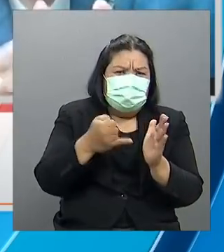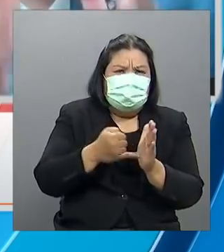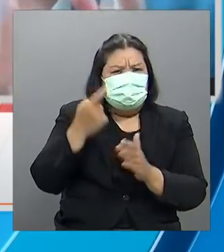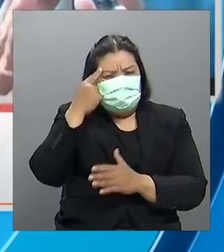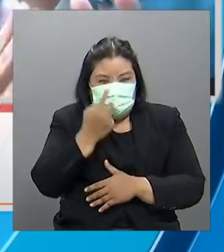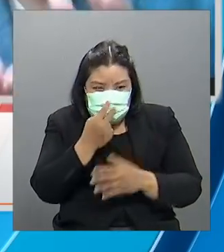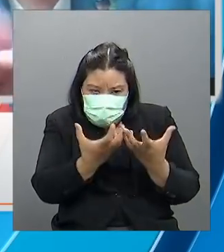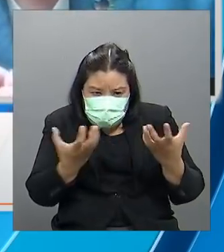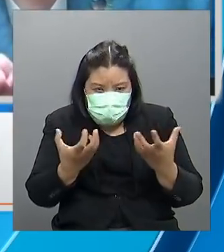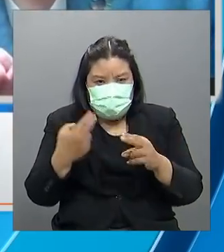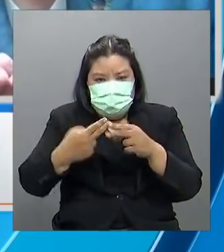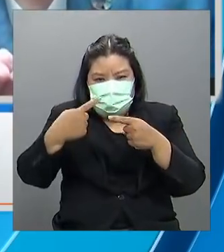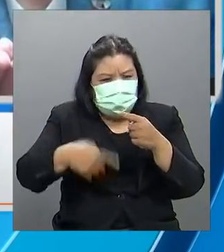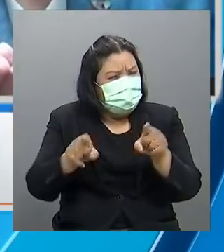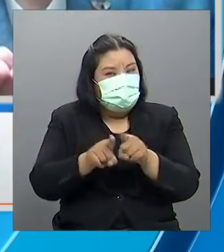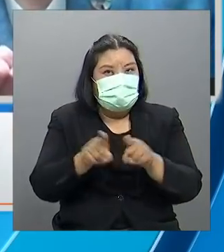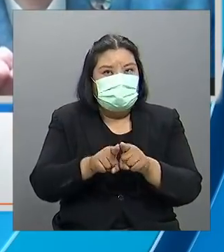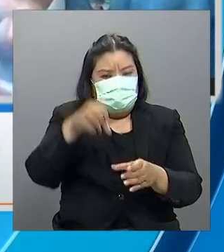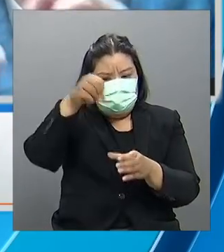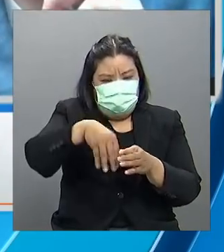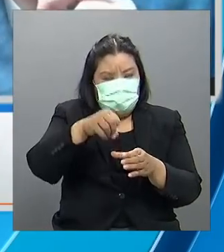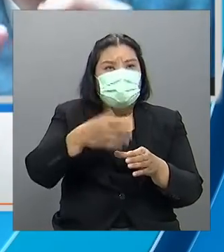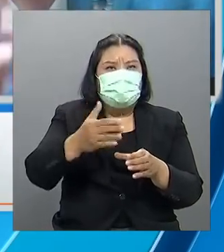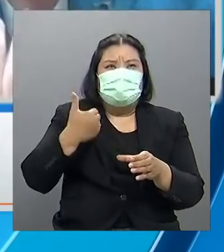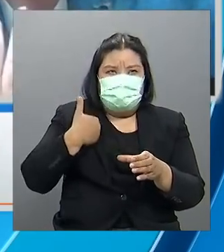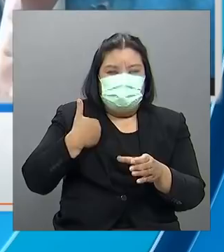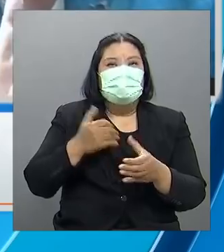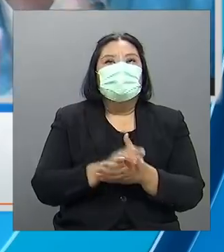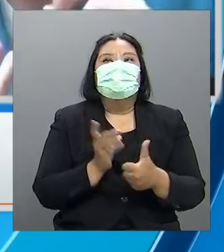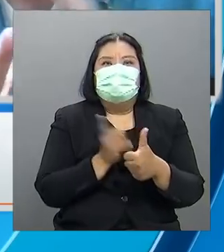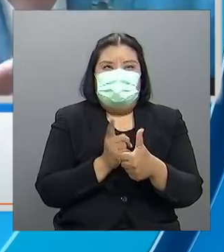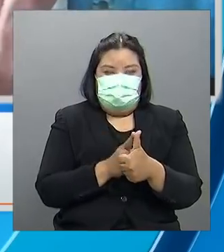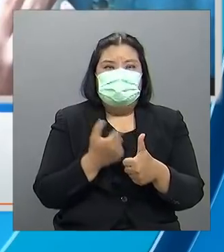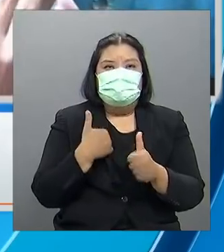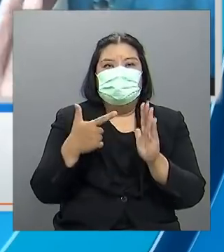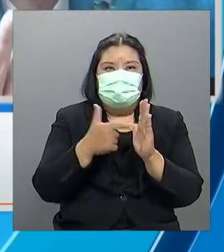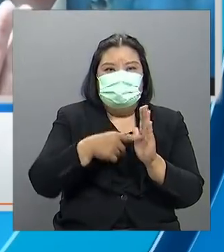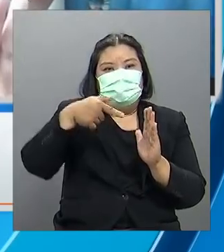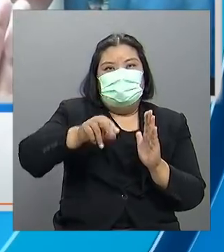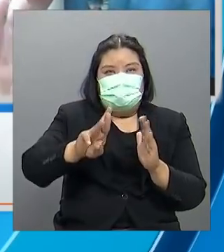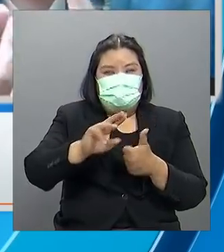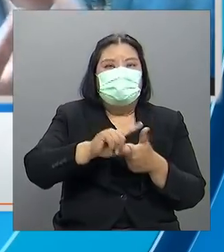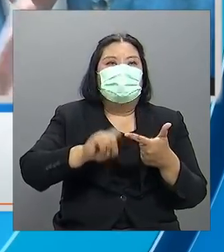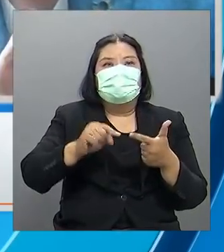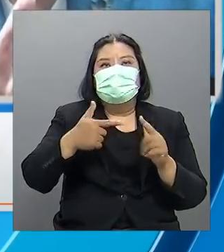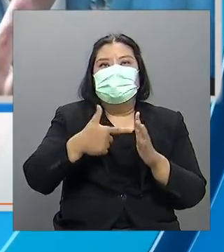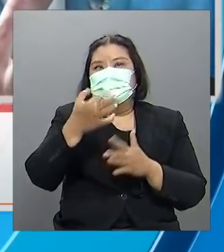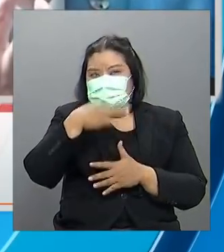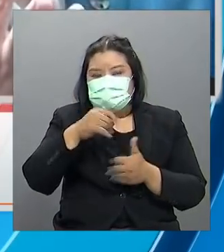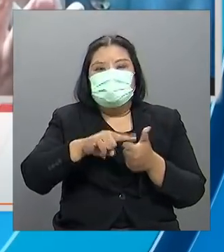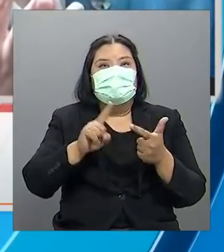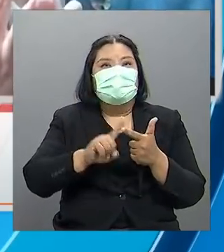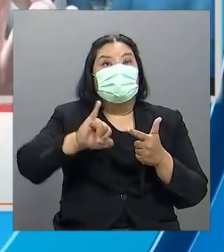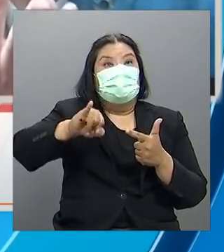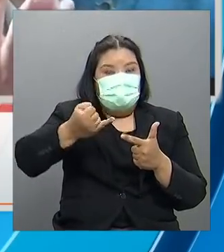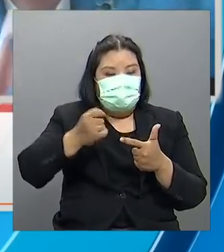ขึ้นมาของที่อยู่ในนั้นจะมีอยู่6รายการหนึ่งก็คือยาพาราเซตามอล2ยาฟ้าทลายโจร3ก็คือ